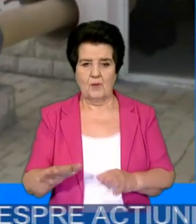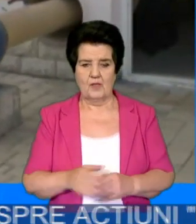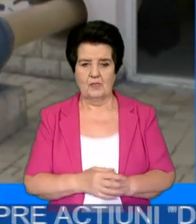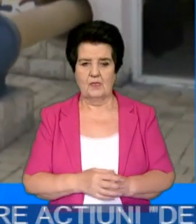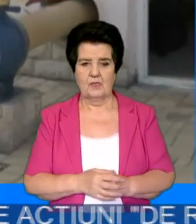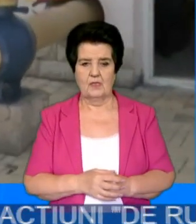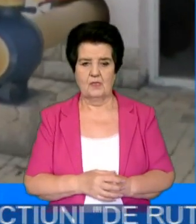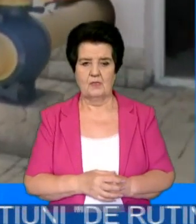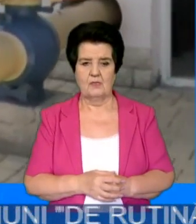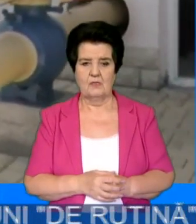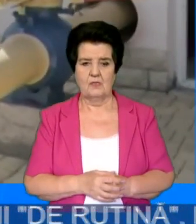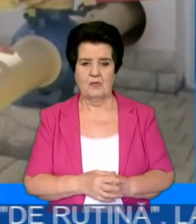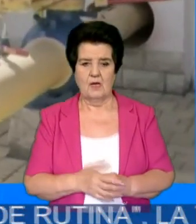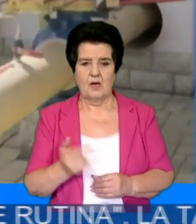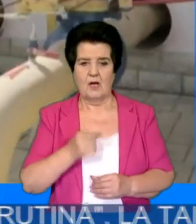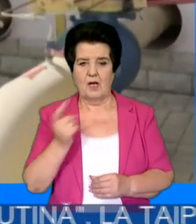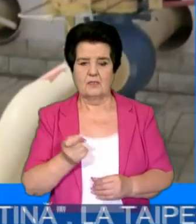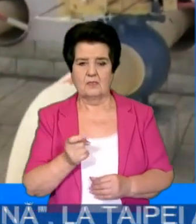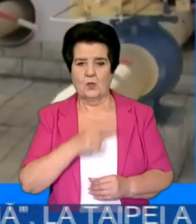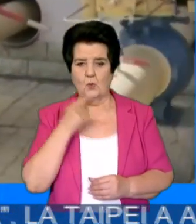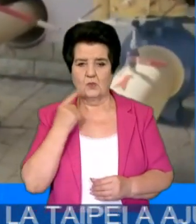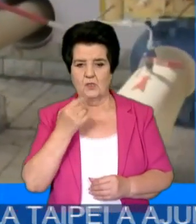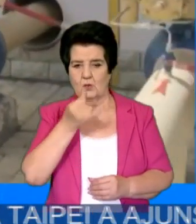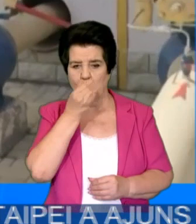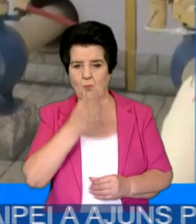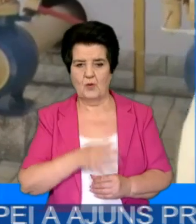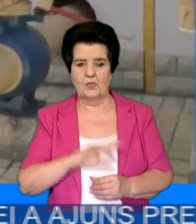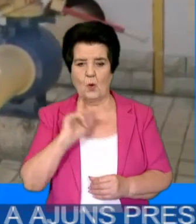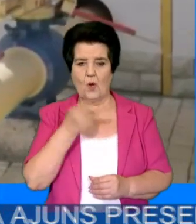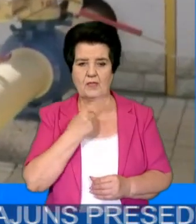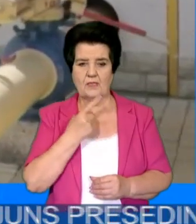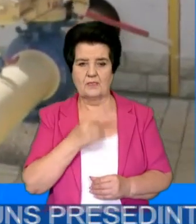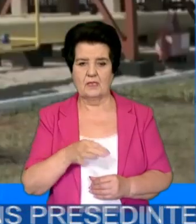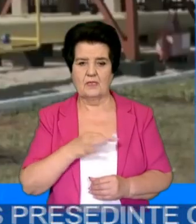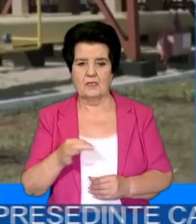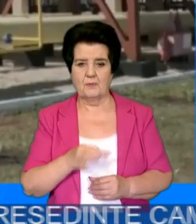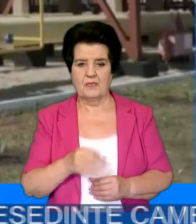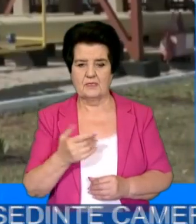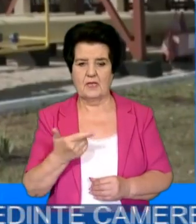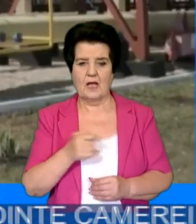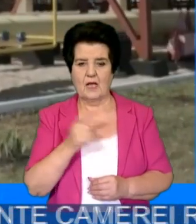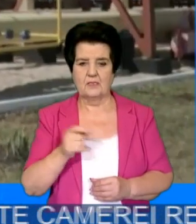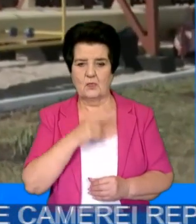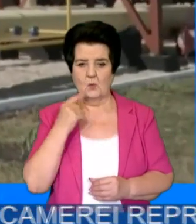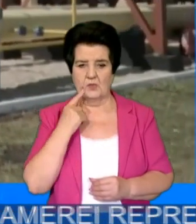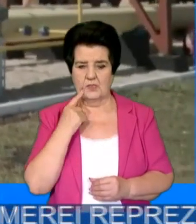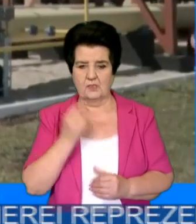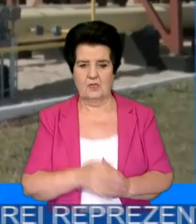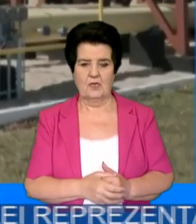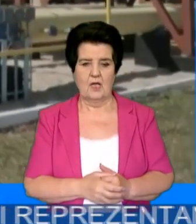substituie gazul rusesc. Deci nu poate să dezbaie timp de ani de zile de dependența de gazul rusesc care e